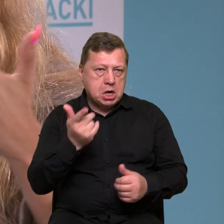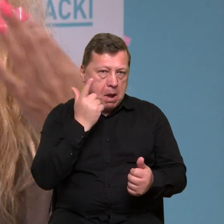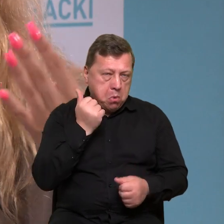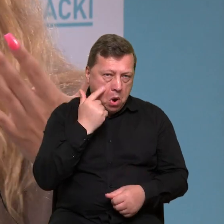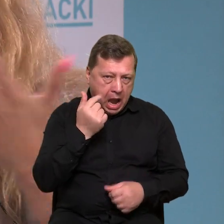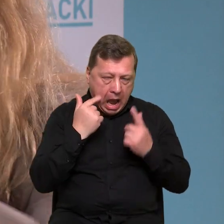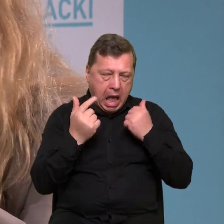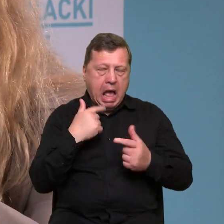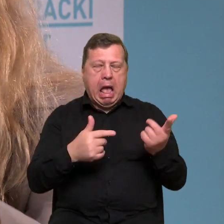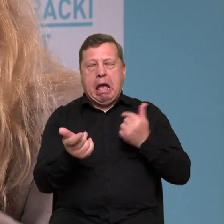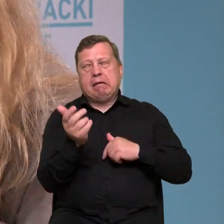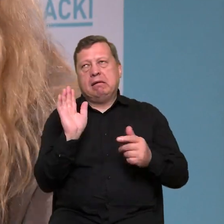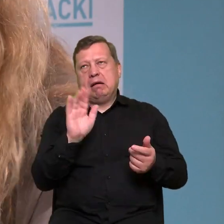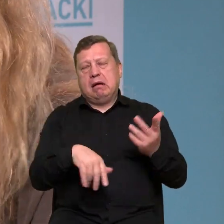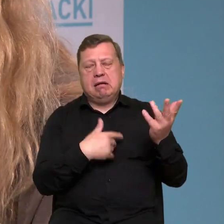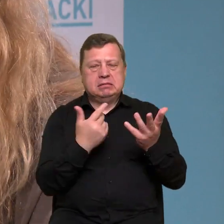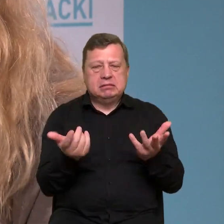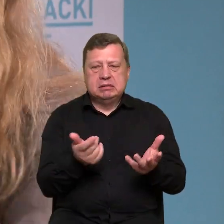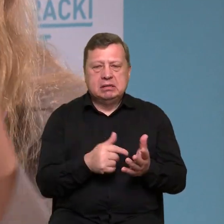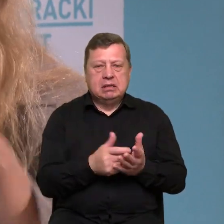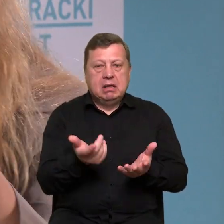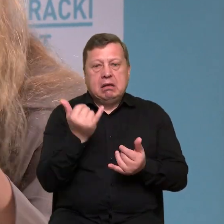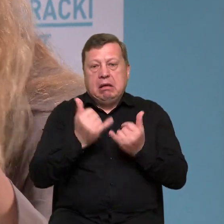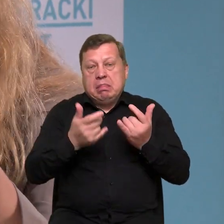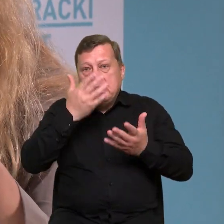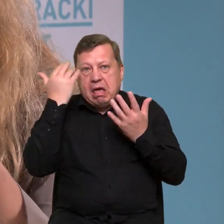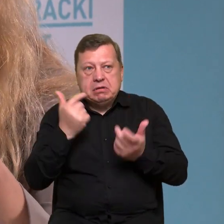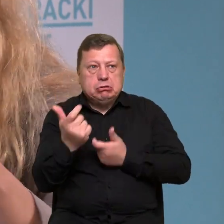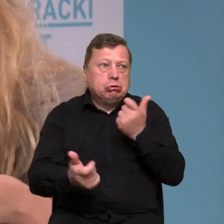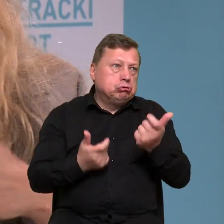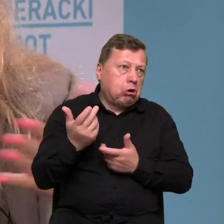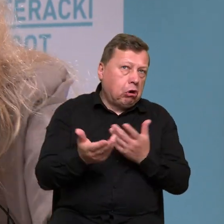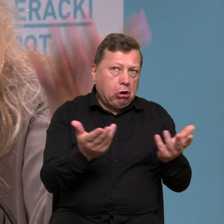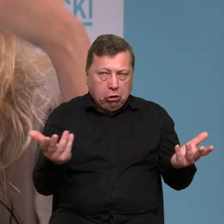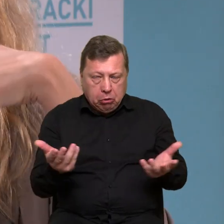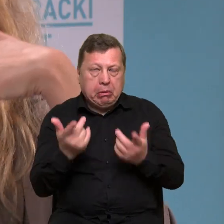płakać przez łzy, jak nie wiemy i co zrobić.